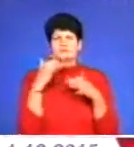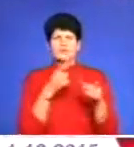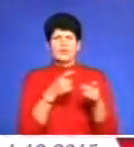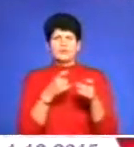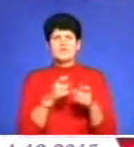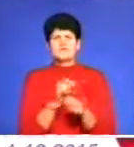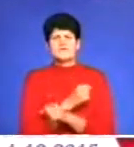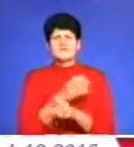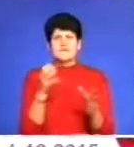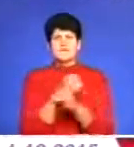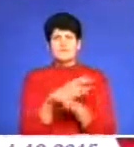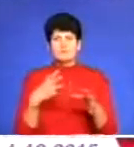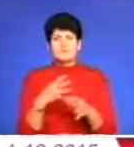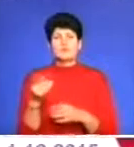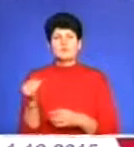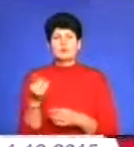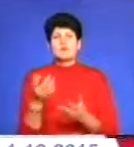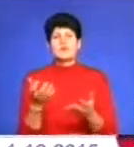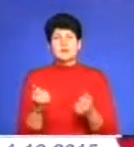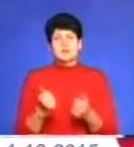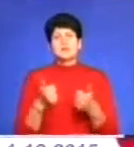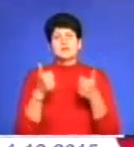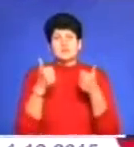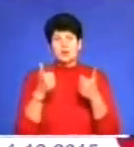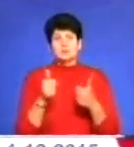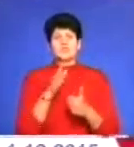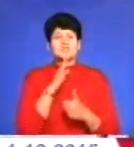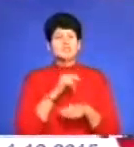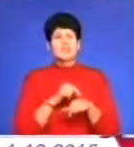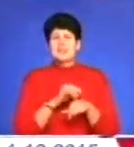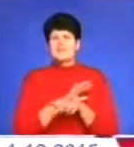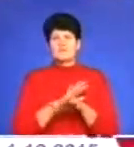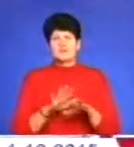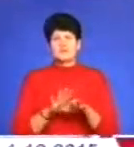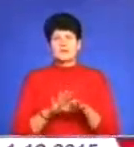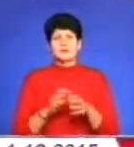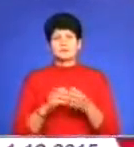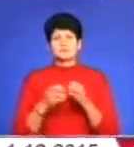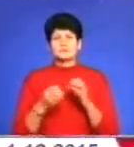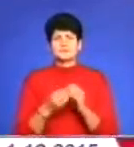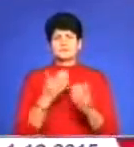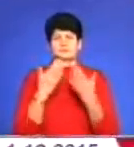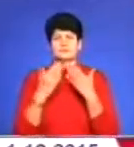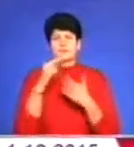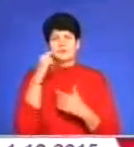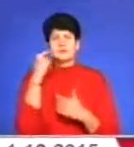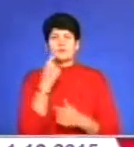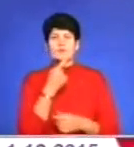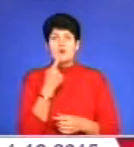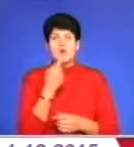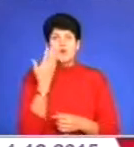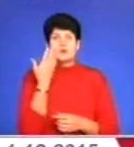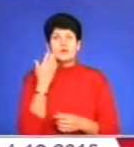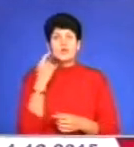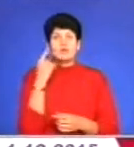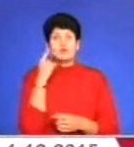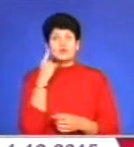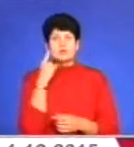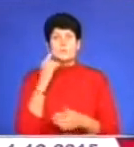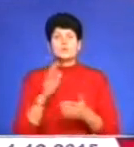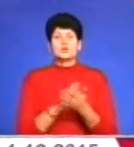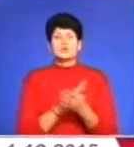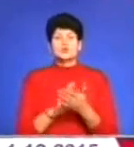вибухи. У Тернополі, каже, її прийняли добре. Жінка не відчувала дискомфорту, спілкуючись російською. Однак, коли почула про безкоштовні